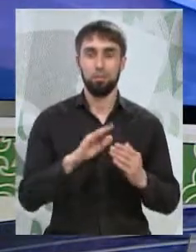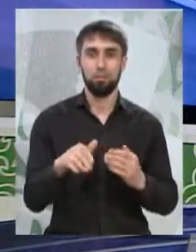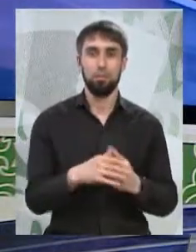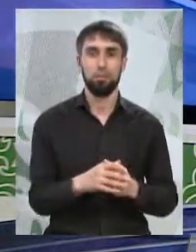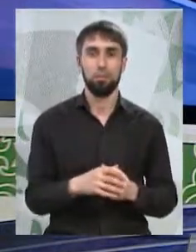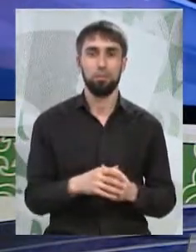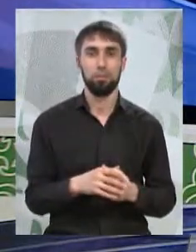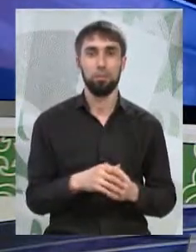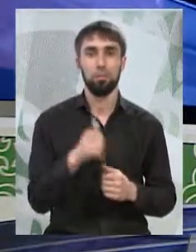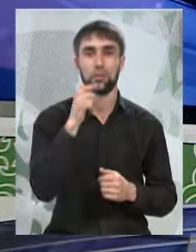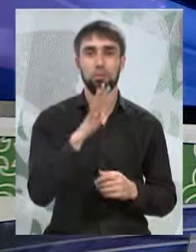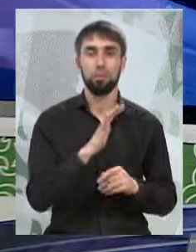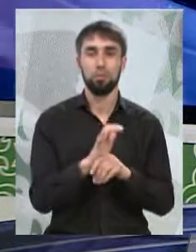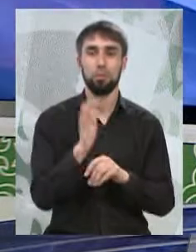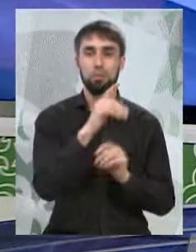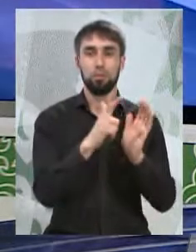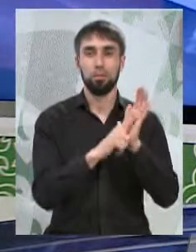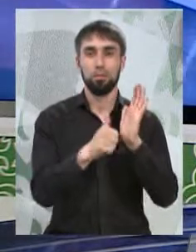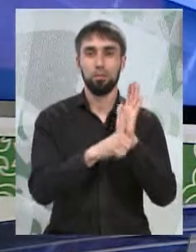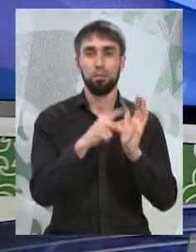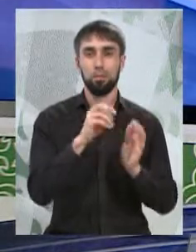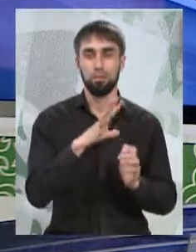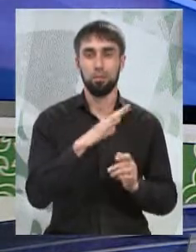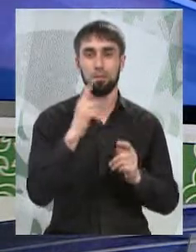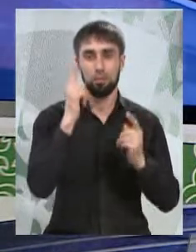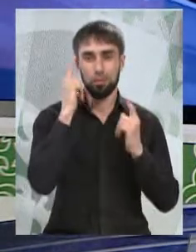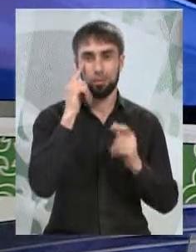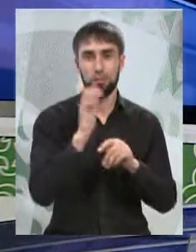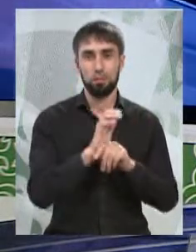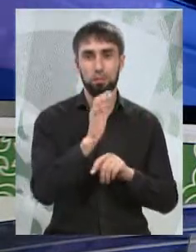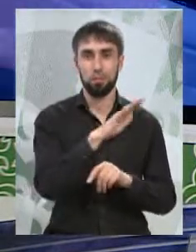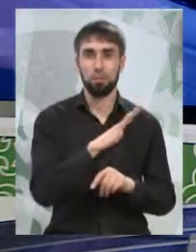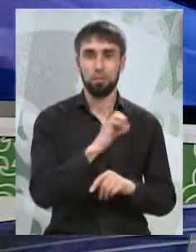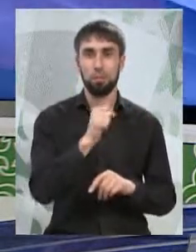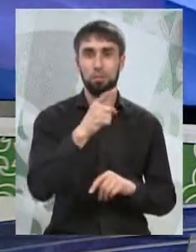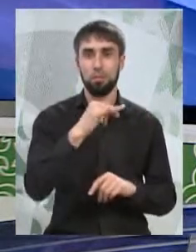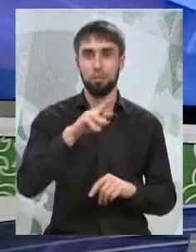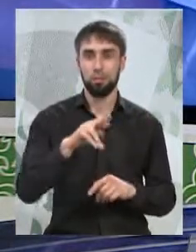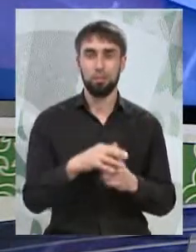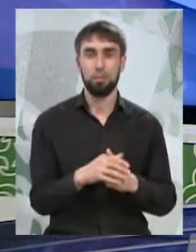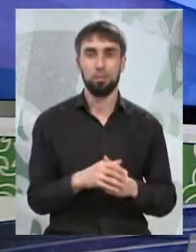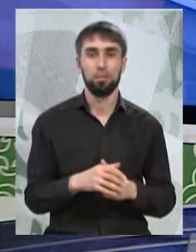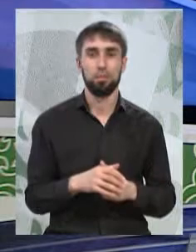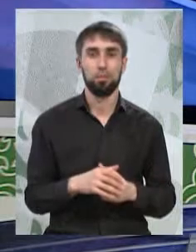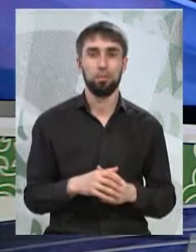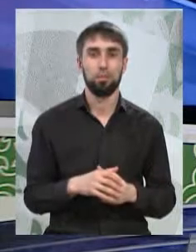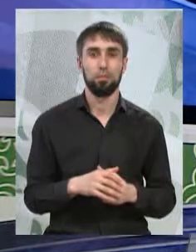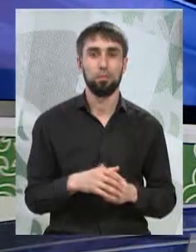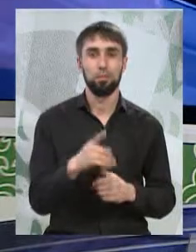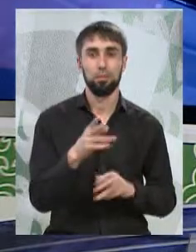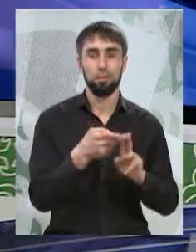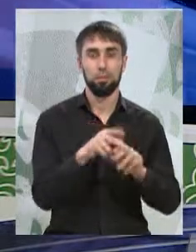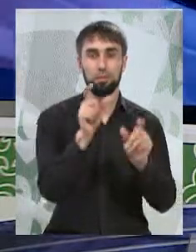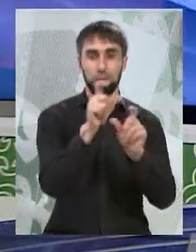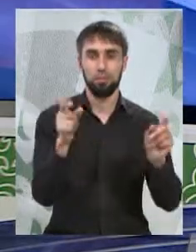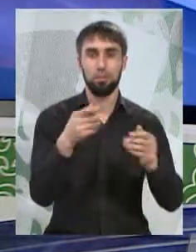76-й годовщины депортации ингушского народа в Среднюю Азию и Казахстан мы продолжаем знакомить вас с очевидцами высылки. Это люди с